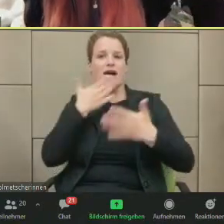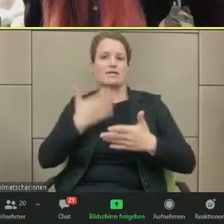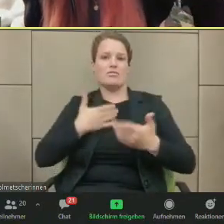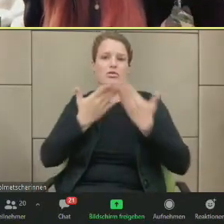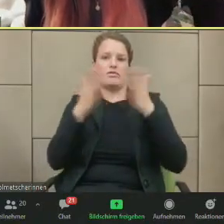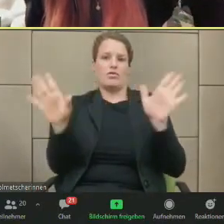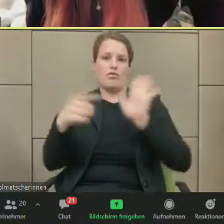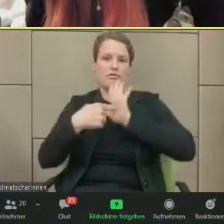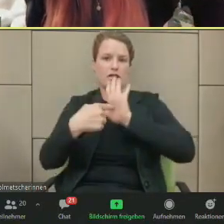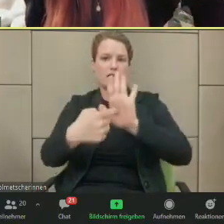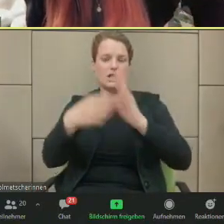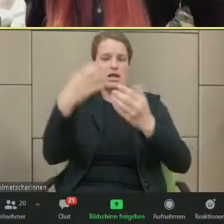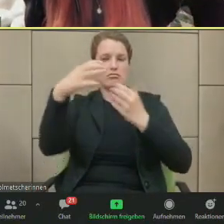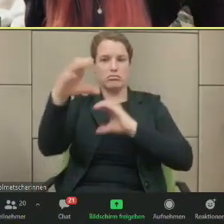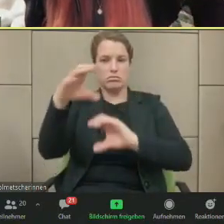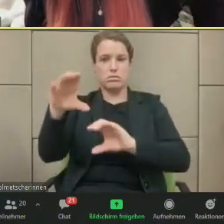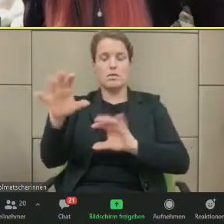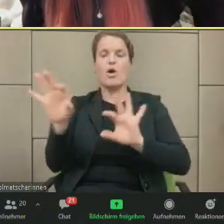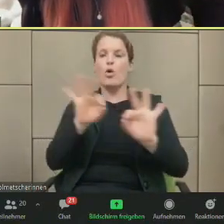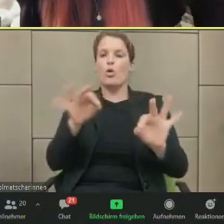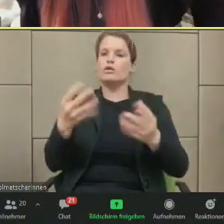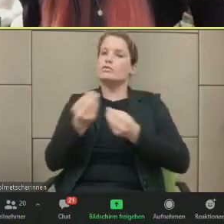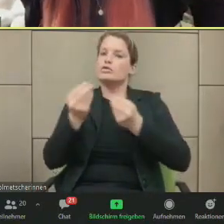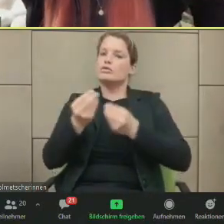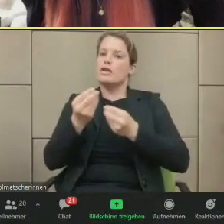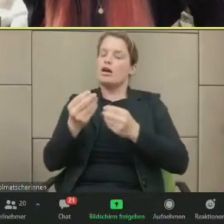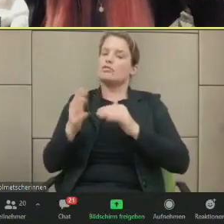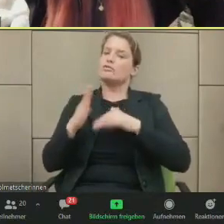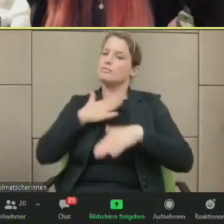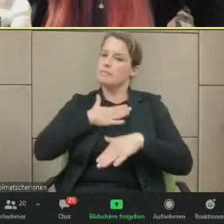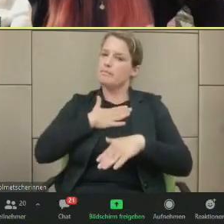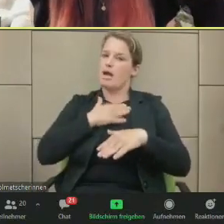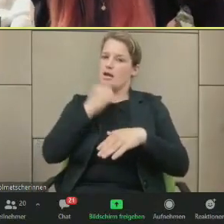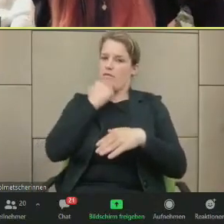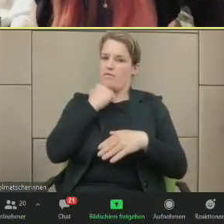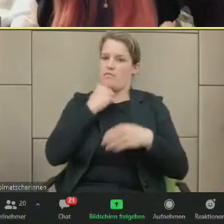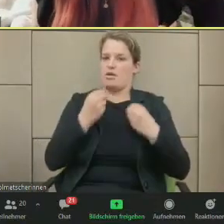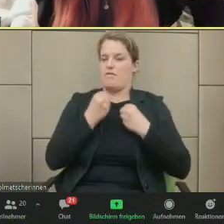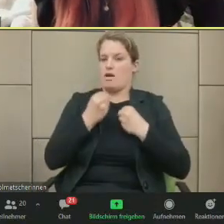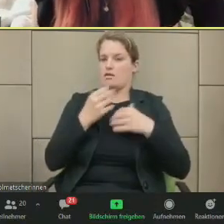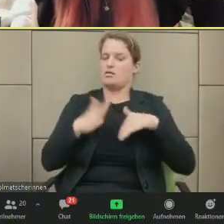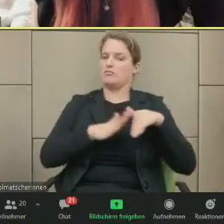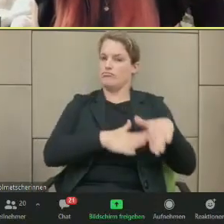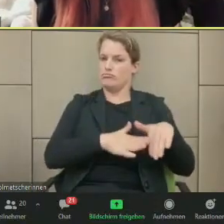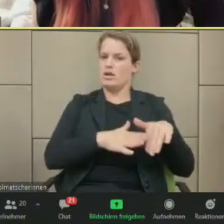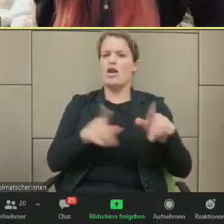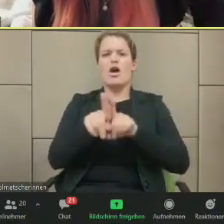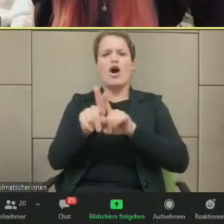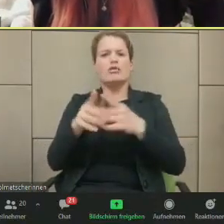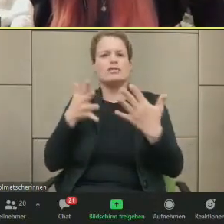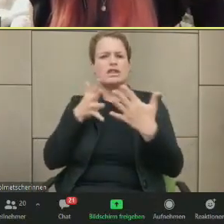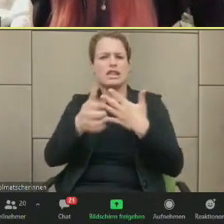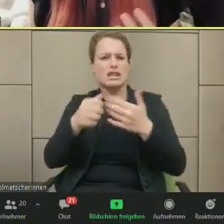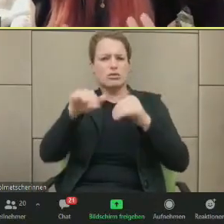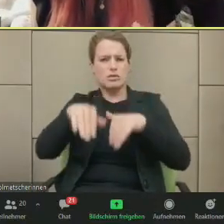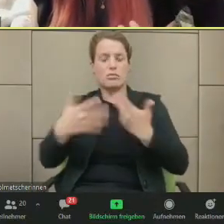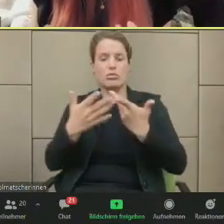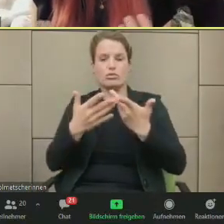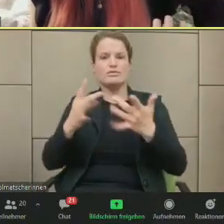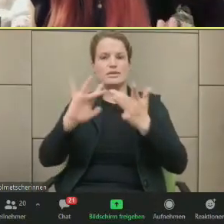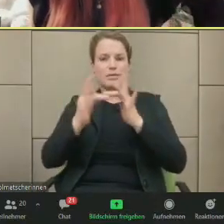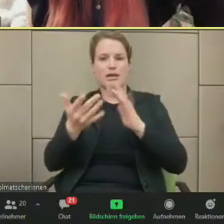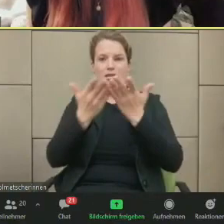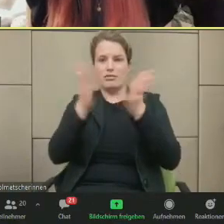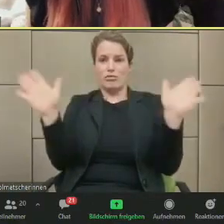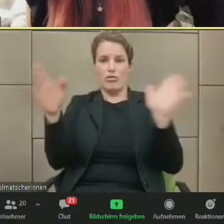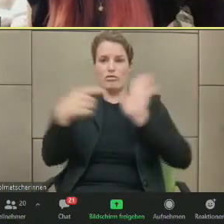ich nicht sprechen? Und das ist auch total okay. Man muss auch nicht seine Diagnose im Internet bekannt geben. In meinem Fall, mir